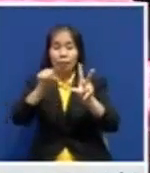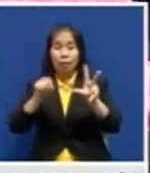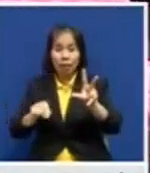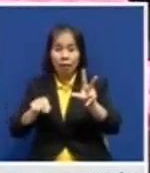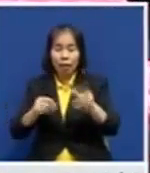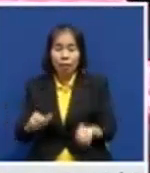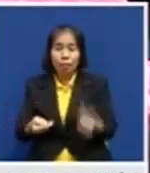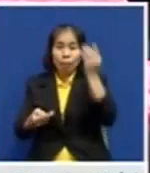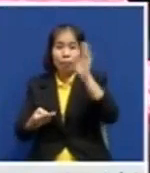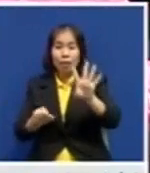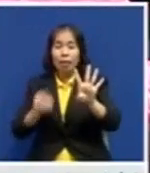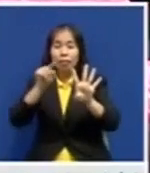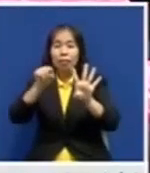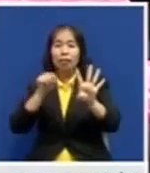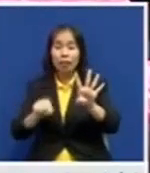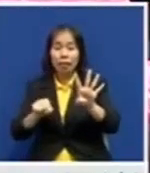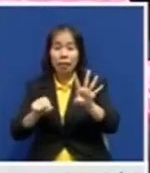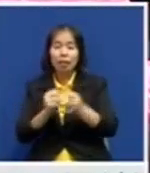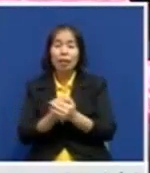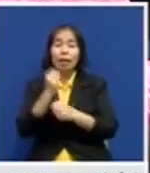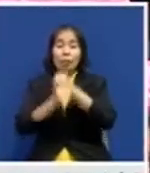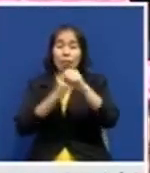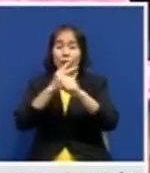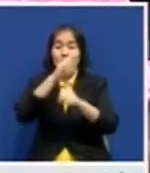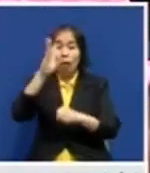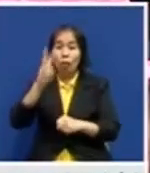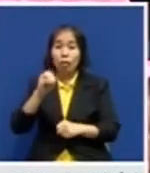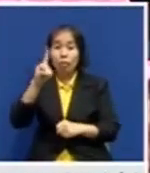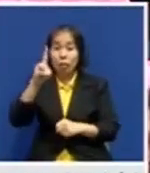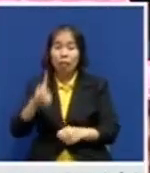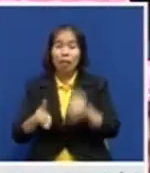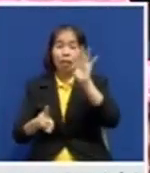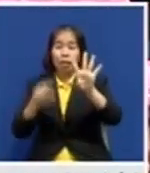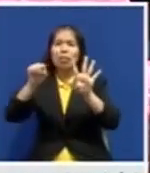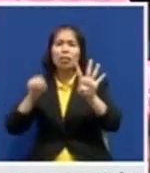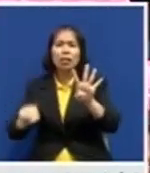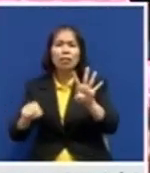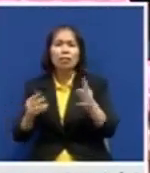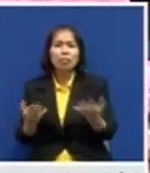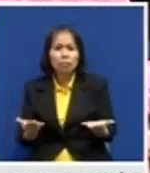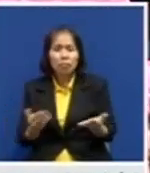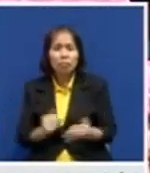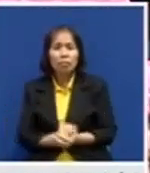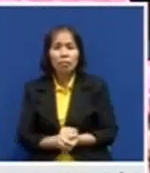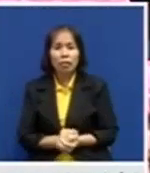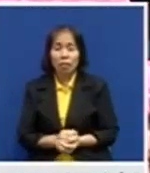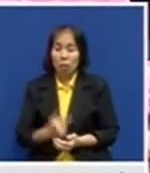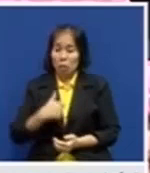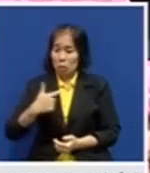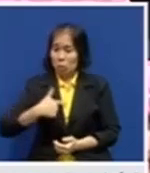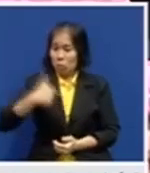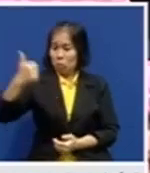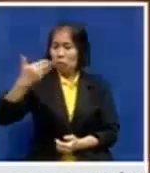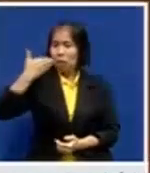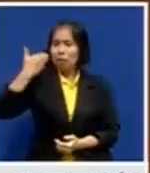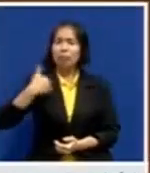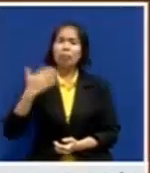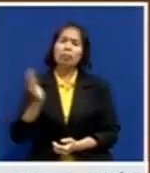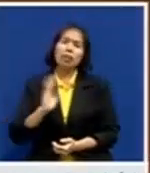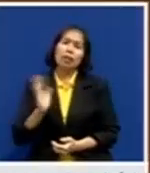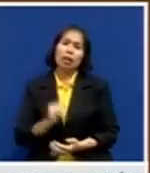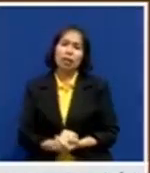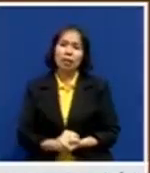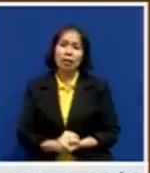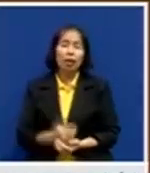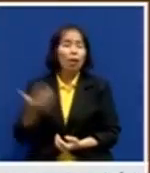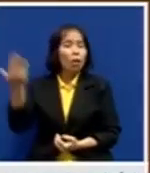ง 4% ปี 61 ไตรมาส 1 4.8% ท่านแต่นี้ไม่ใช่คุยแล้วก็ไม่ได้ดีใจผมเค